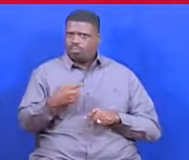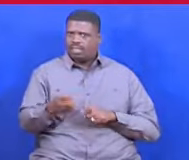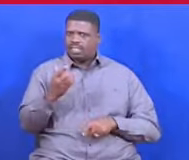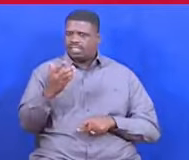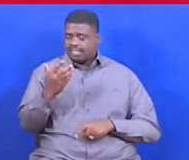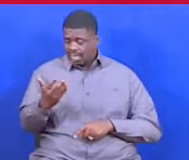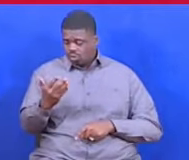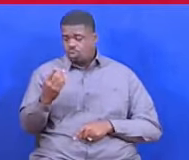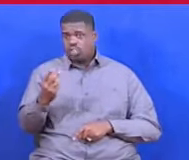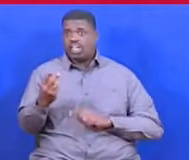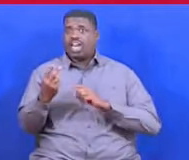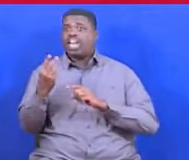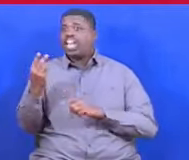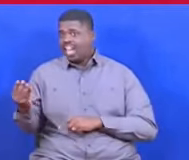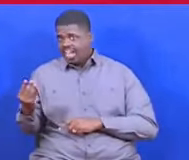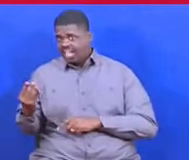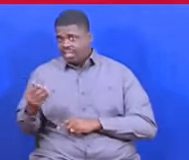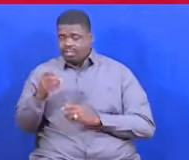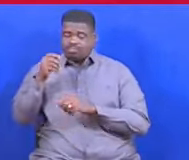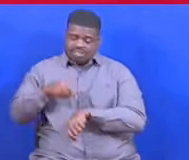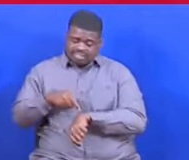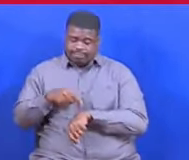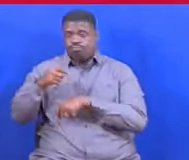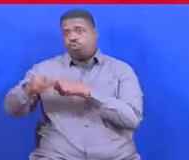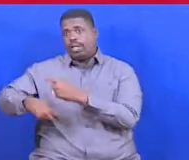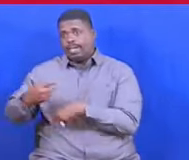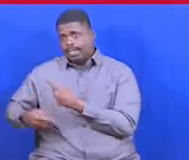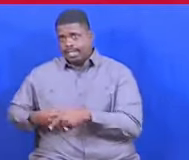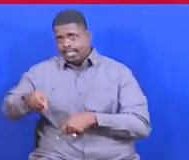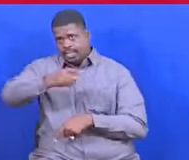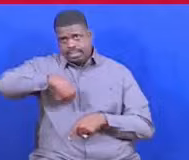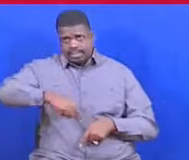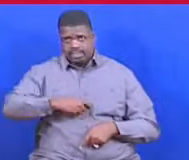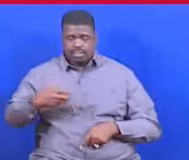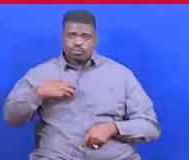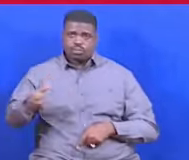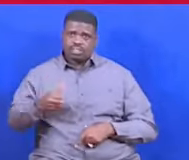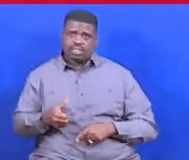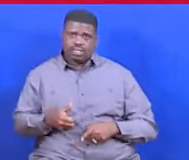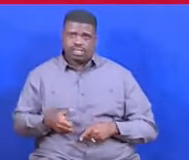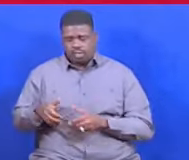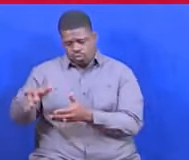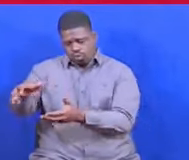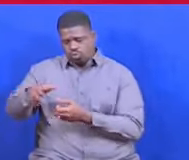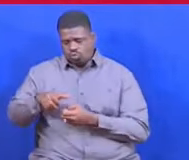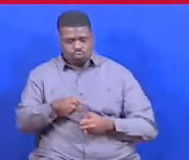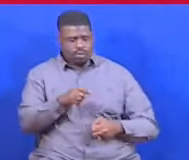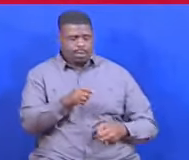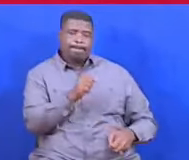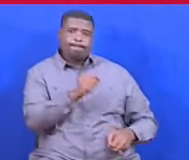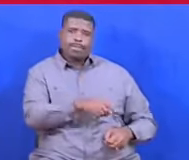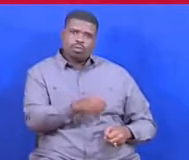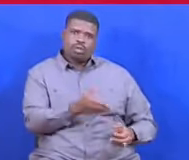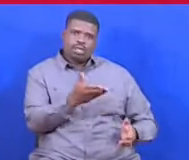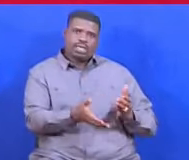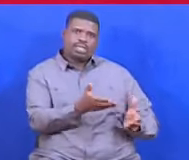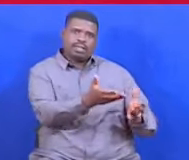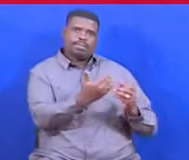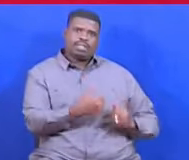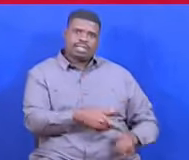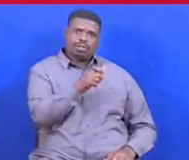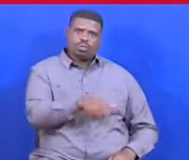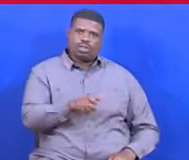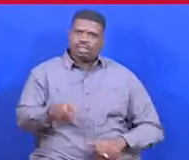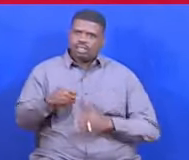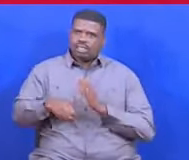sababu msimu wa ngano bado unaendelea, sisi wizara kupitia ASA tutaendelea kuzitoa mbegu hizo kwa kadri ya mahitaji ya wananchi